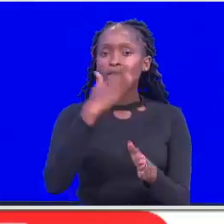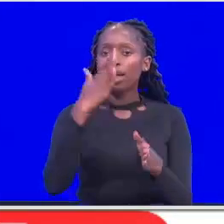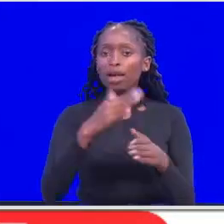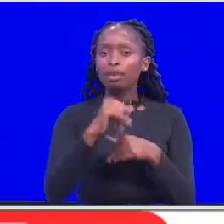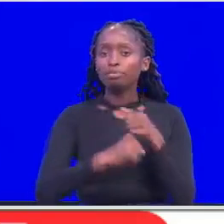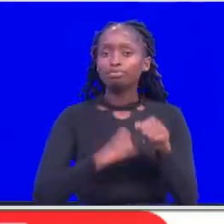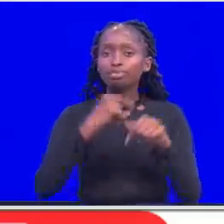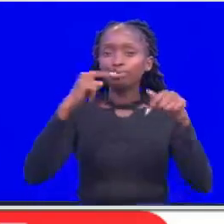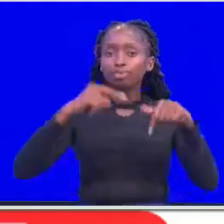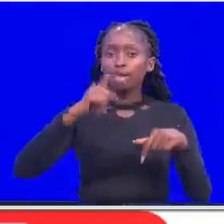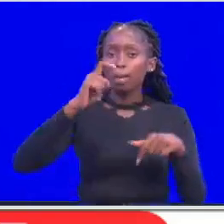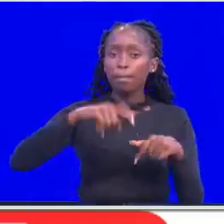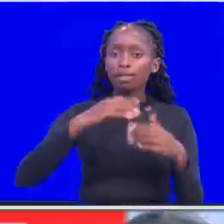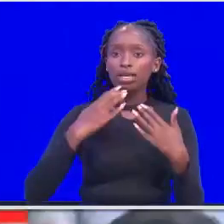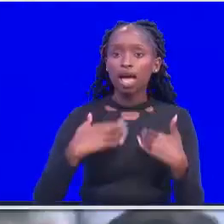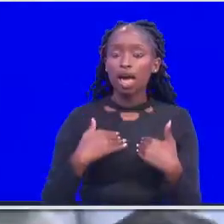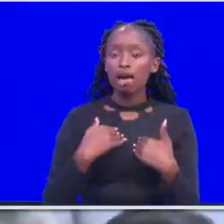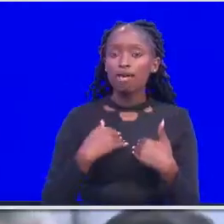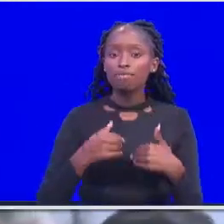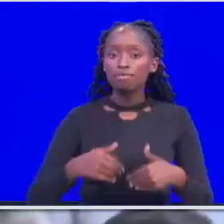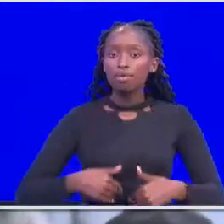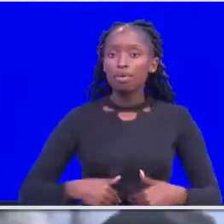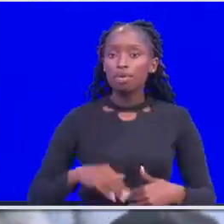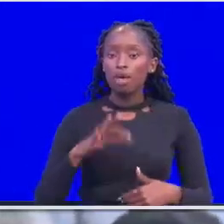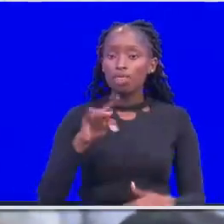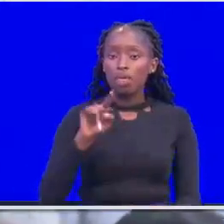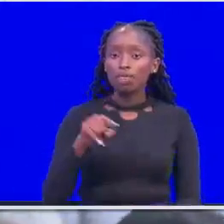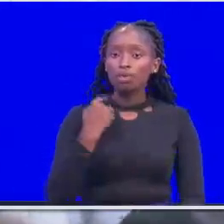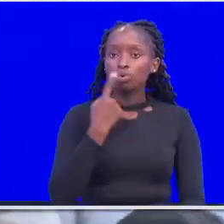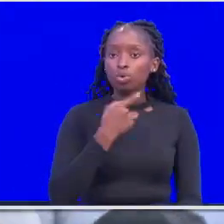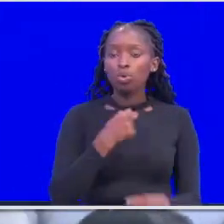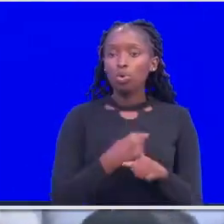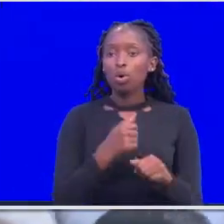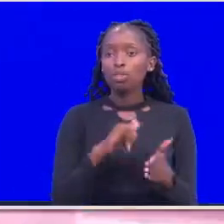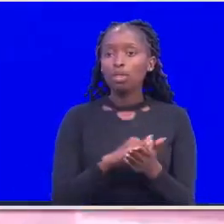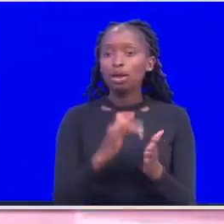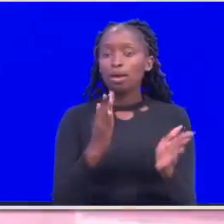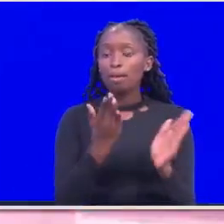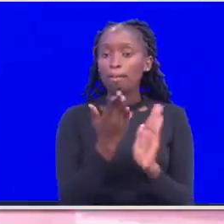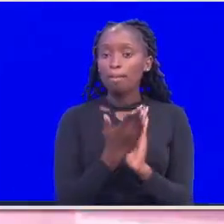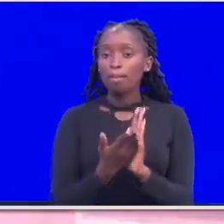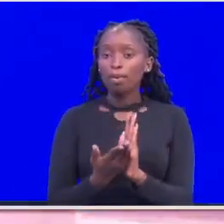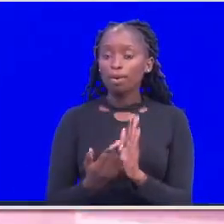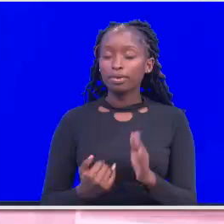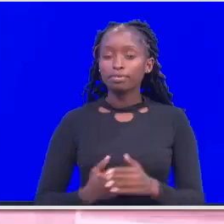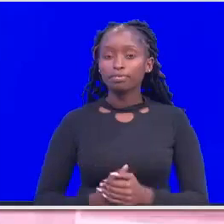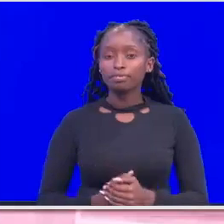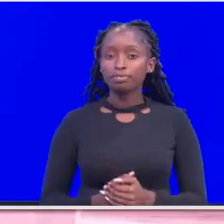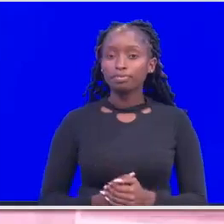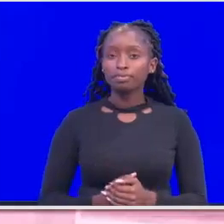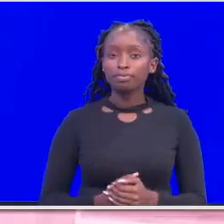na vijana minimum 1,300 ambao wanafanya kazi katika program ya housing. Well, the